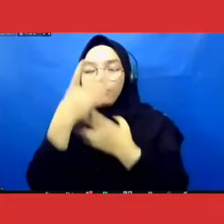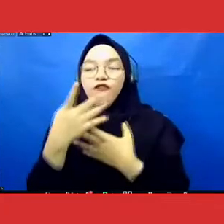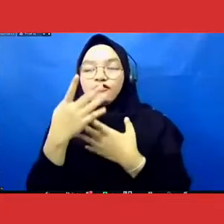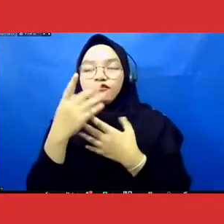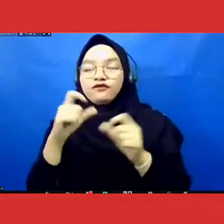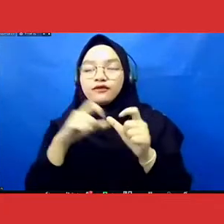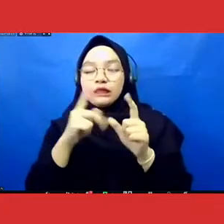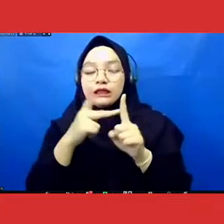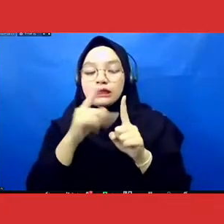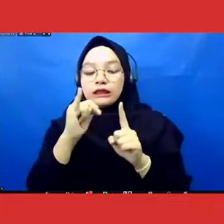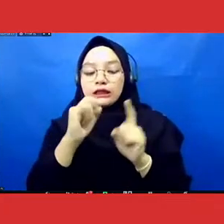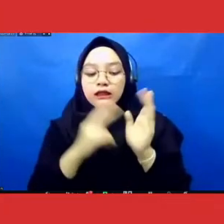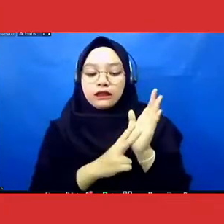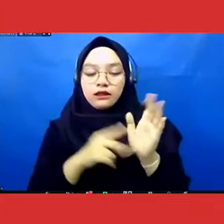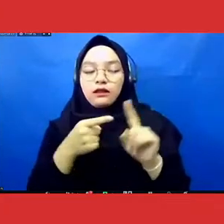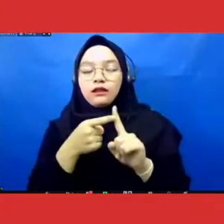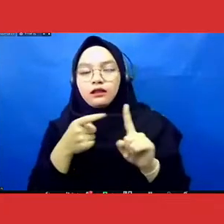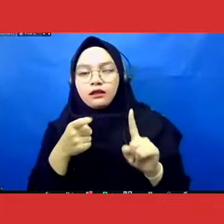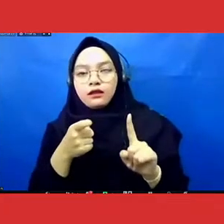dari